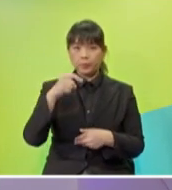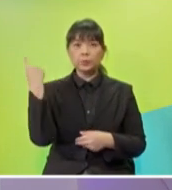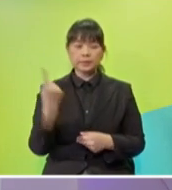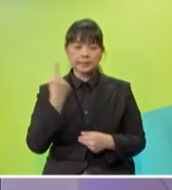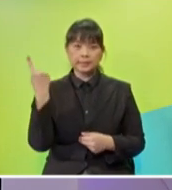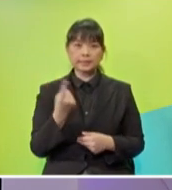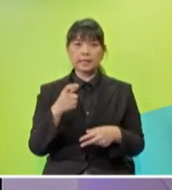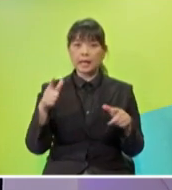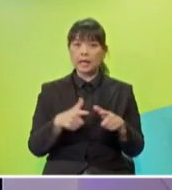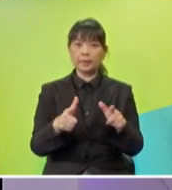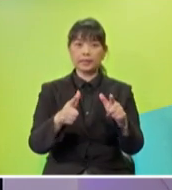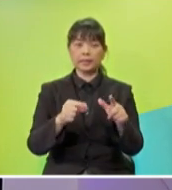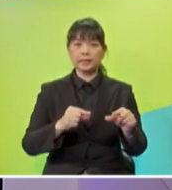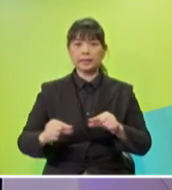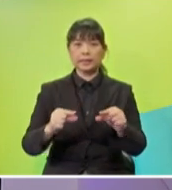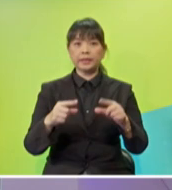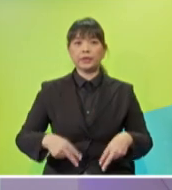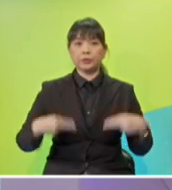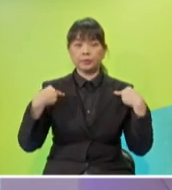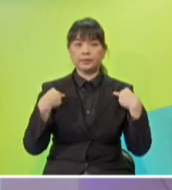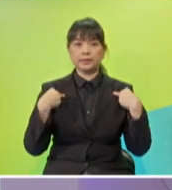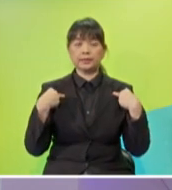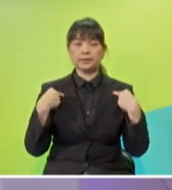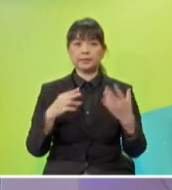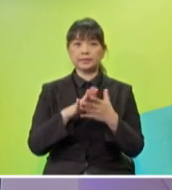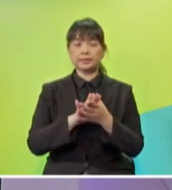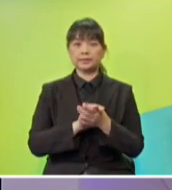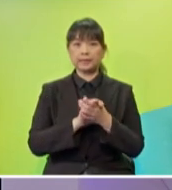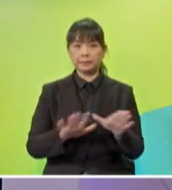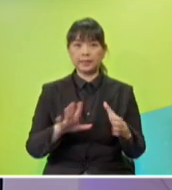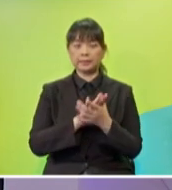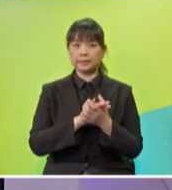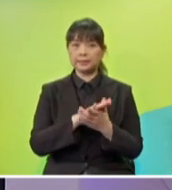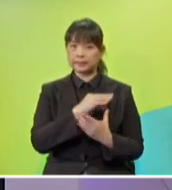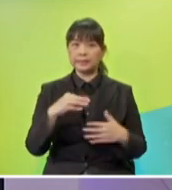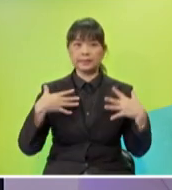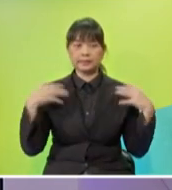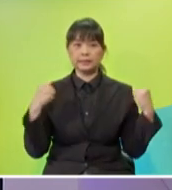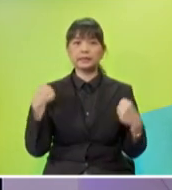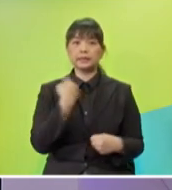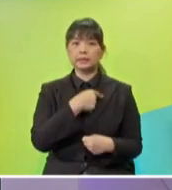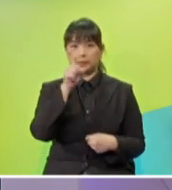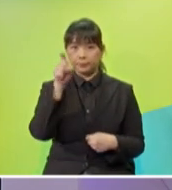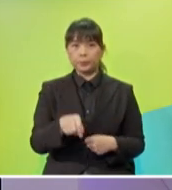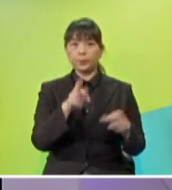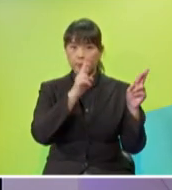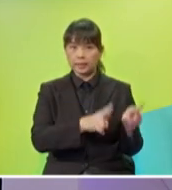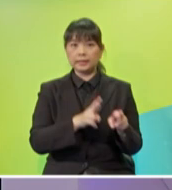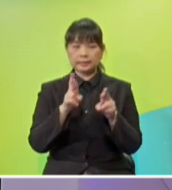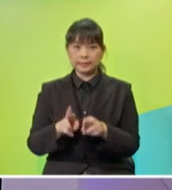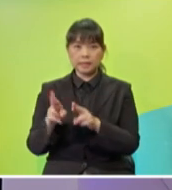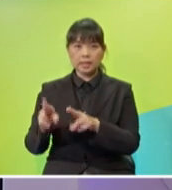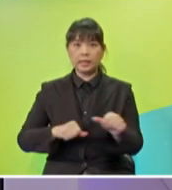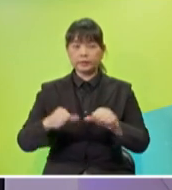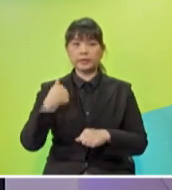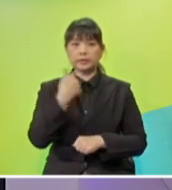hidup sehat dan selamat kita perlu merancang activity harian kita dengan